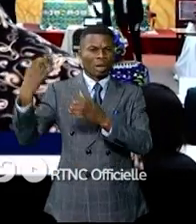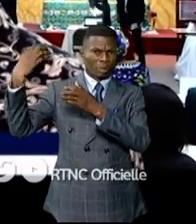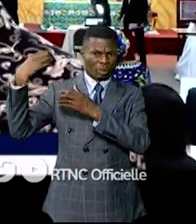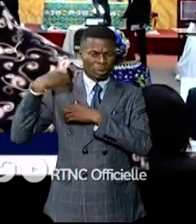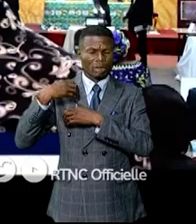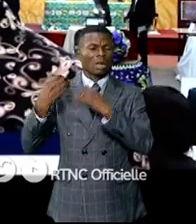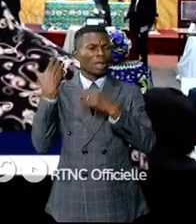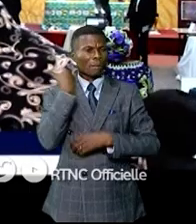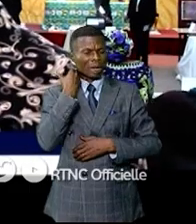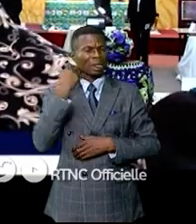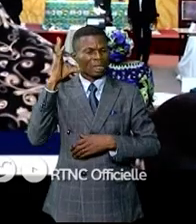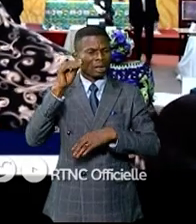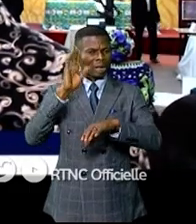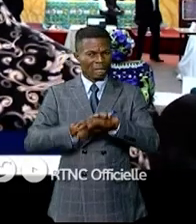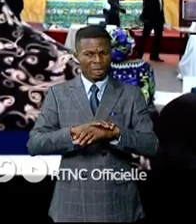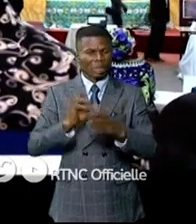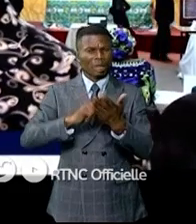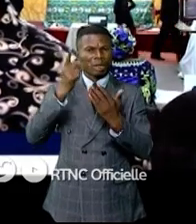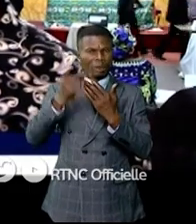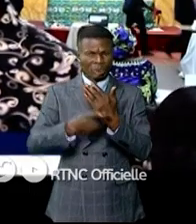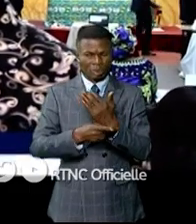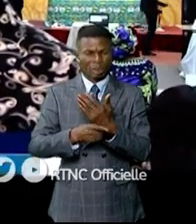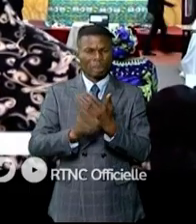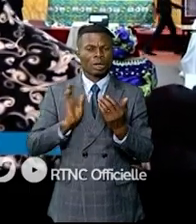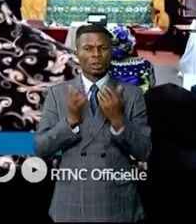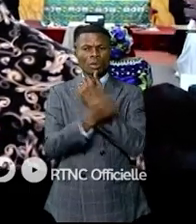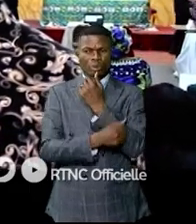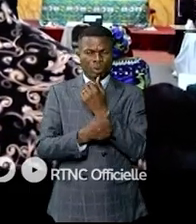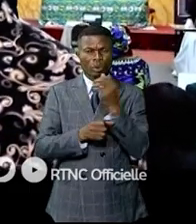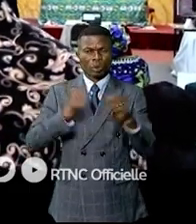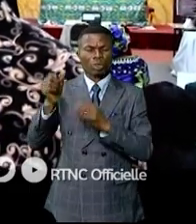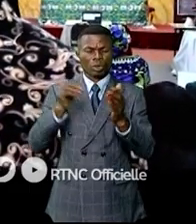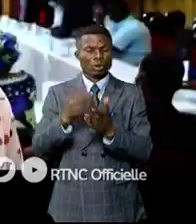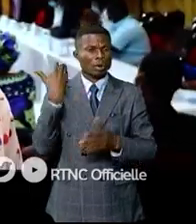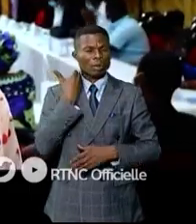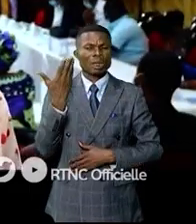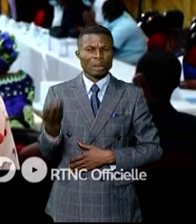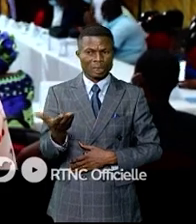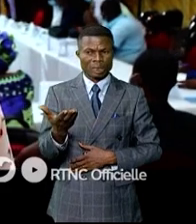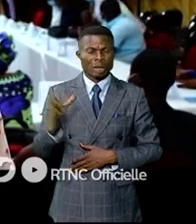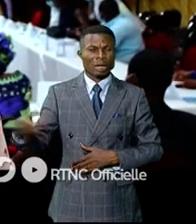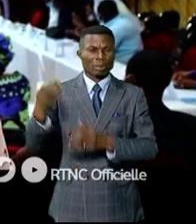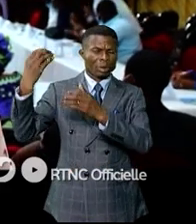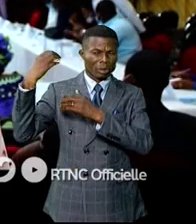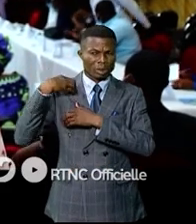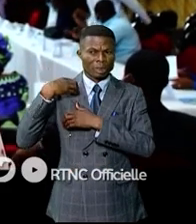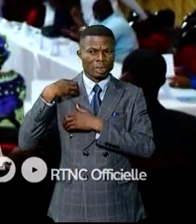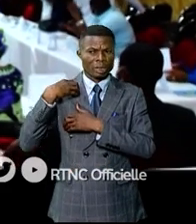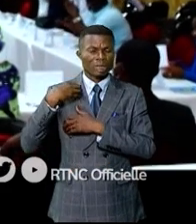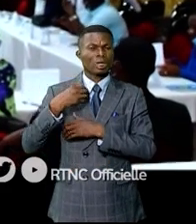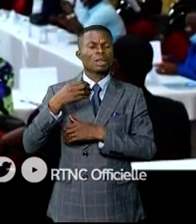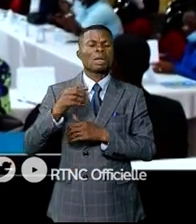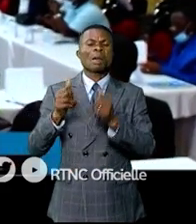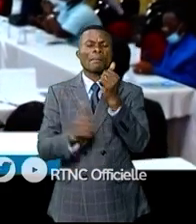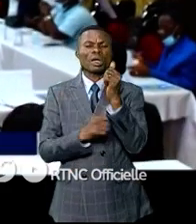du paludisme suivant le programme national de lutte contre le paludisme. La prise en charge du palu se faisait chacun de